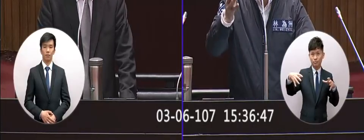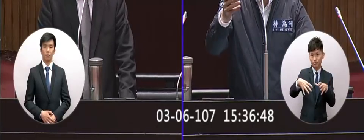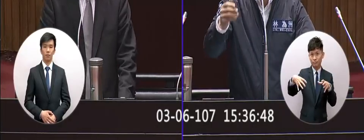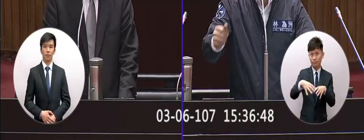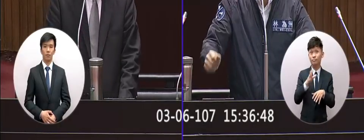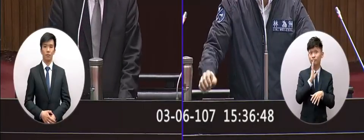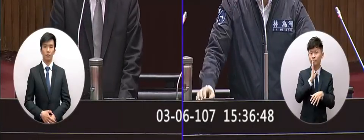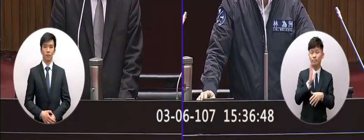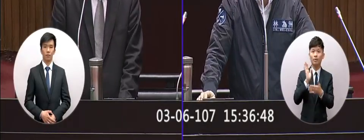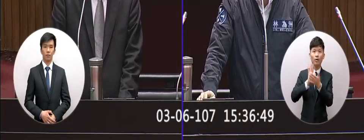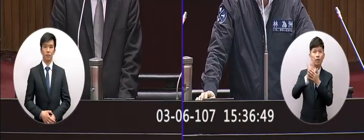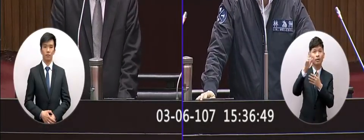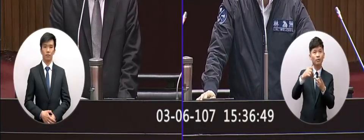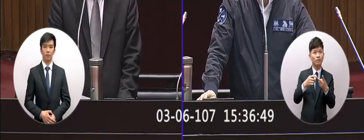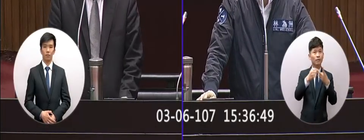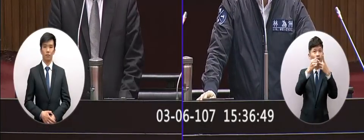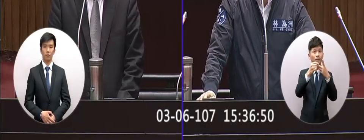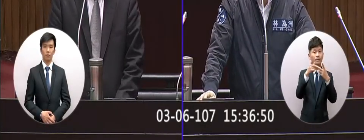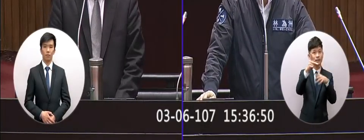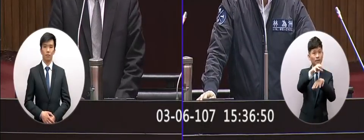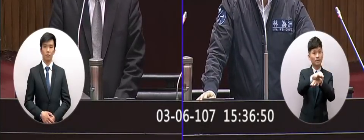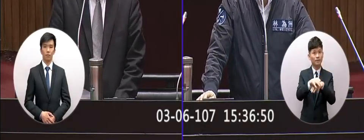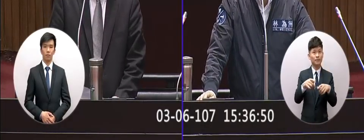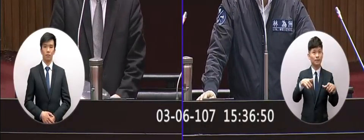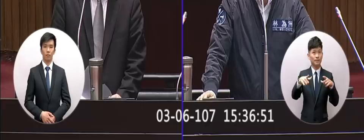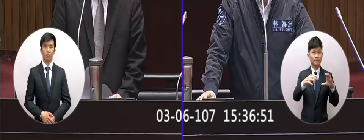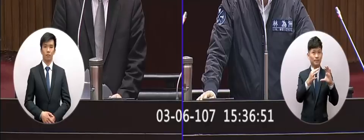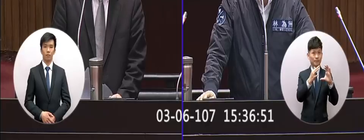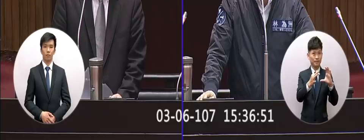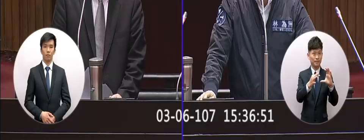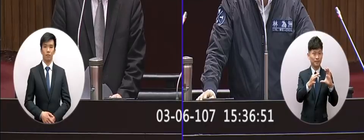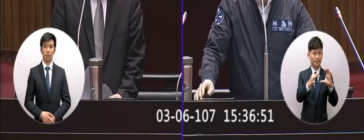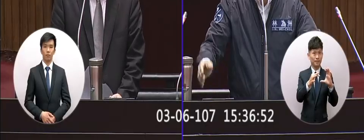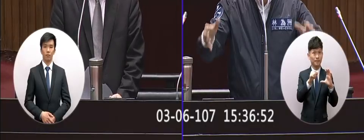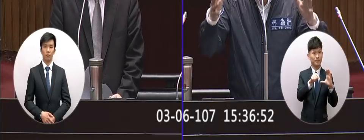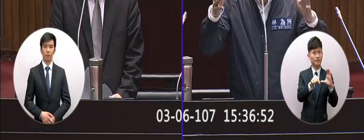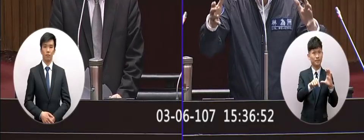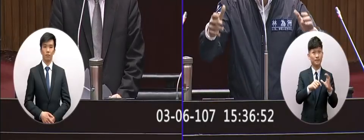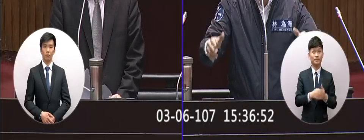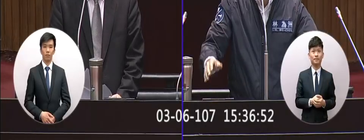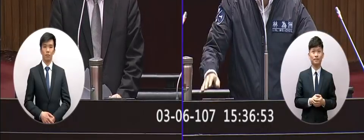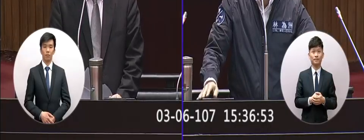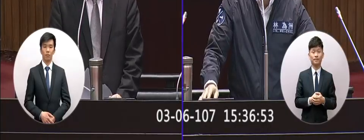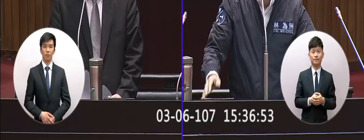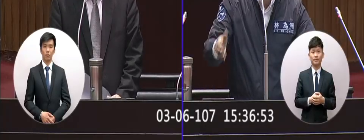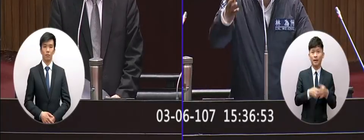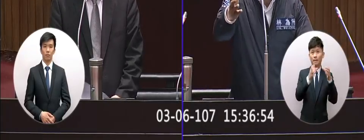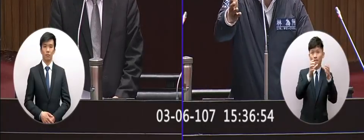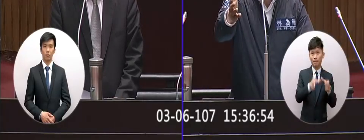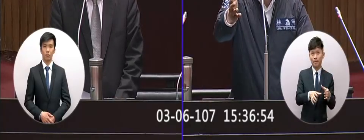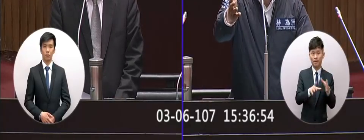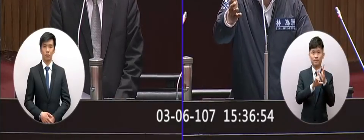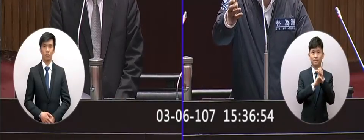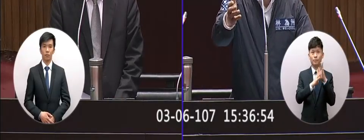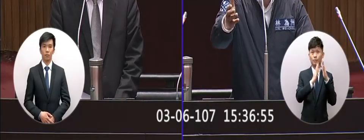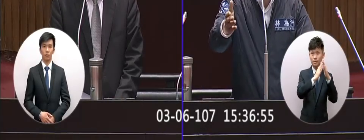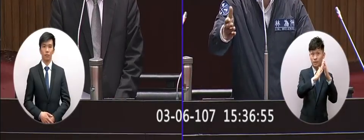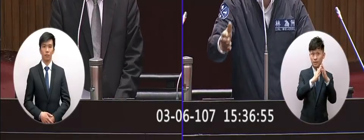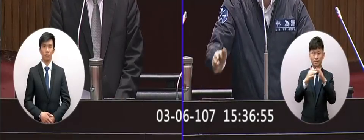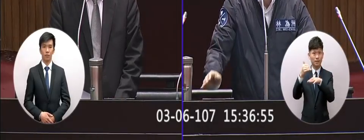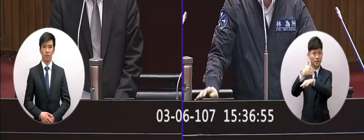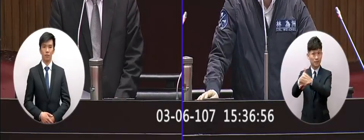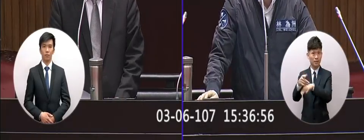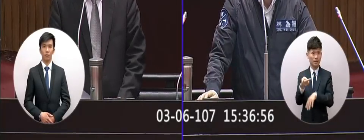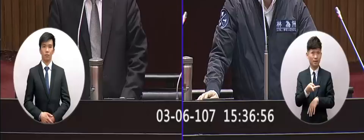啊，包括你后来讲的这个科学园区，那这一部分哦，科学园区坐落在新竹市还是新竹